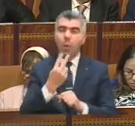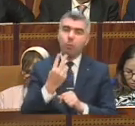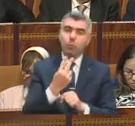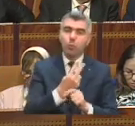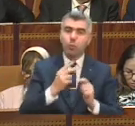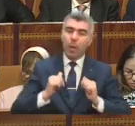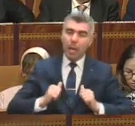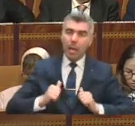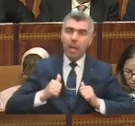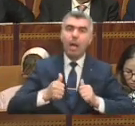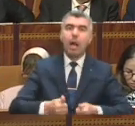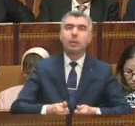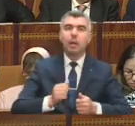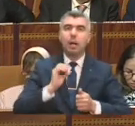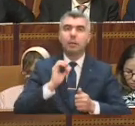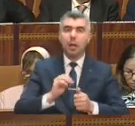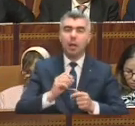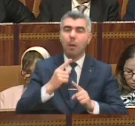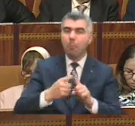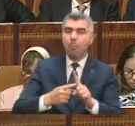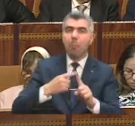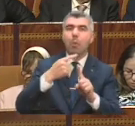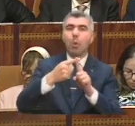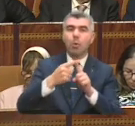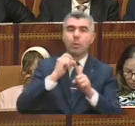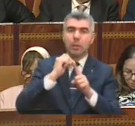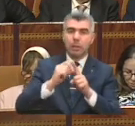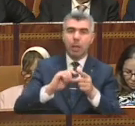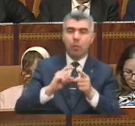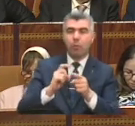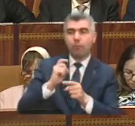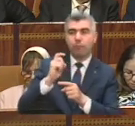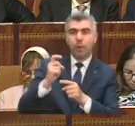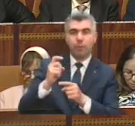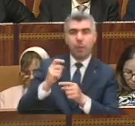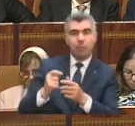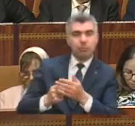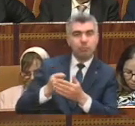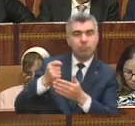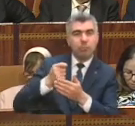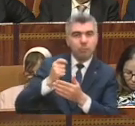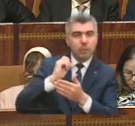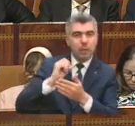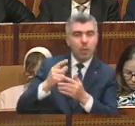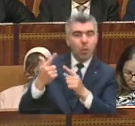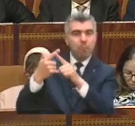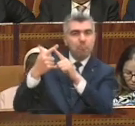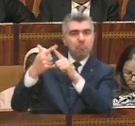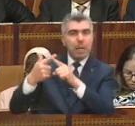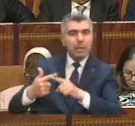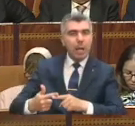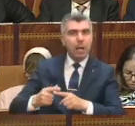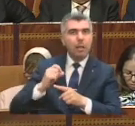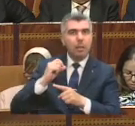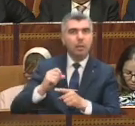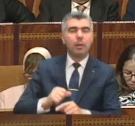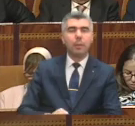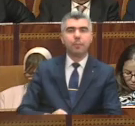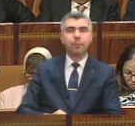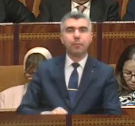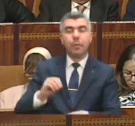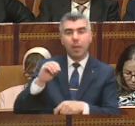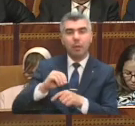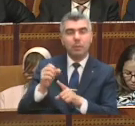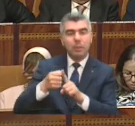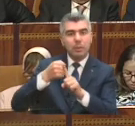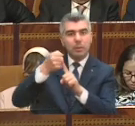الإرادة والإمكانيات للزيادة في عدد هذه المنح والمبالغ المخصصة لها، وكذلك العمل